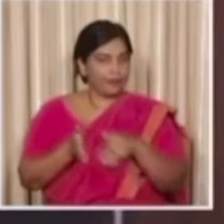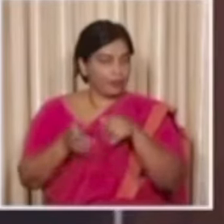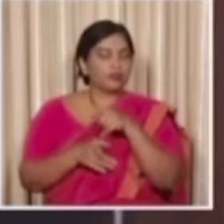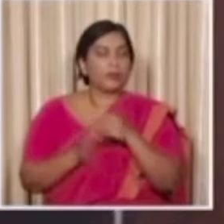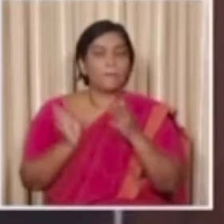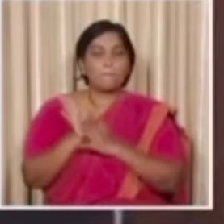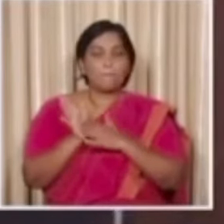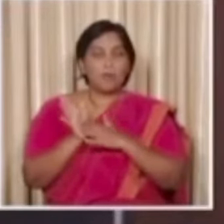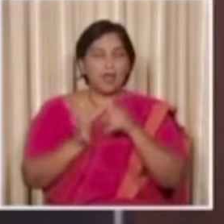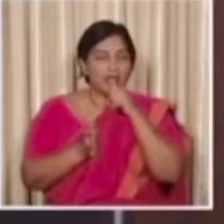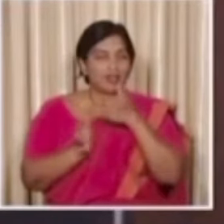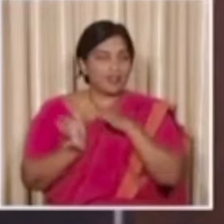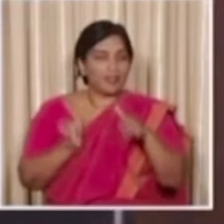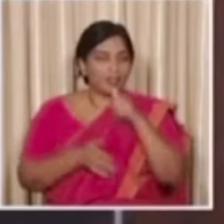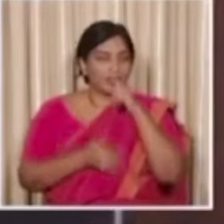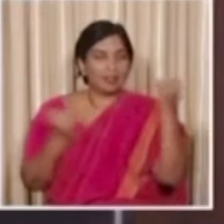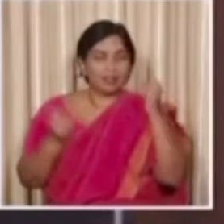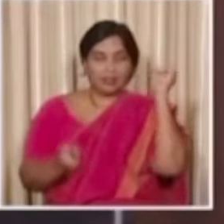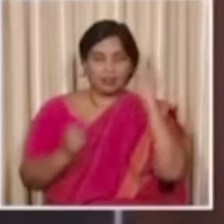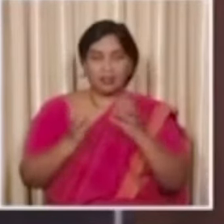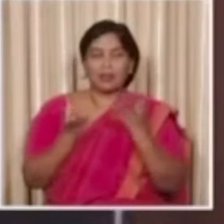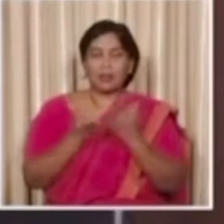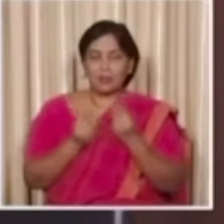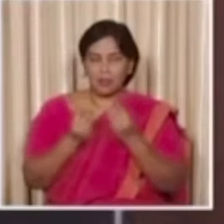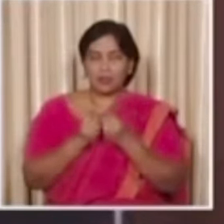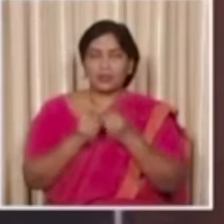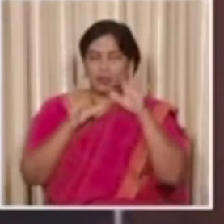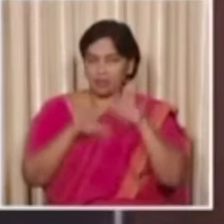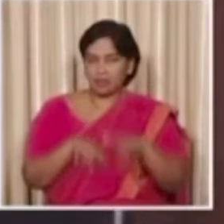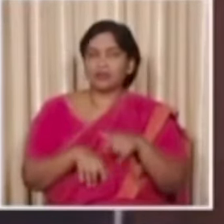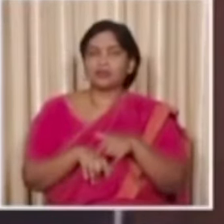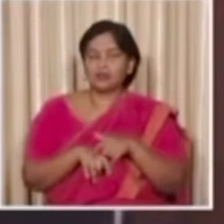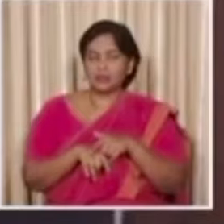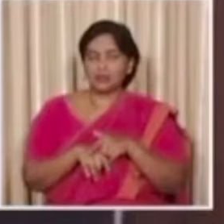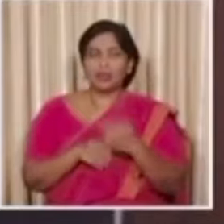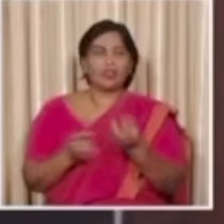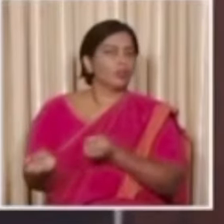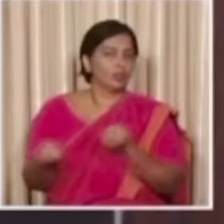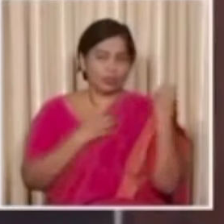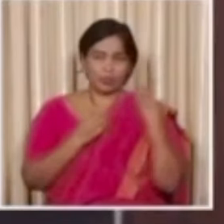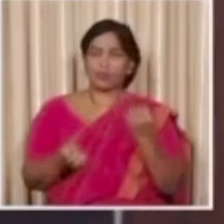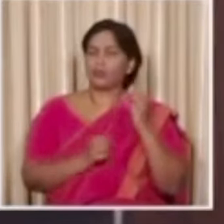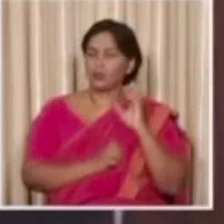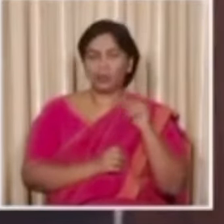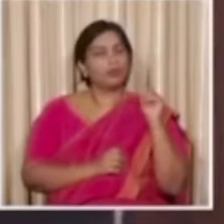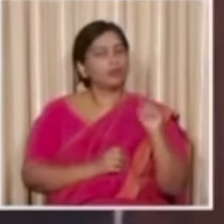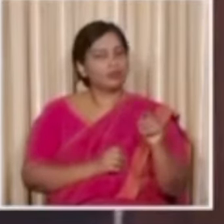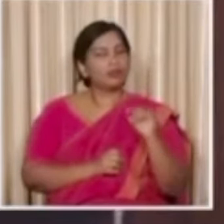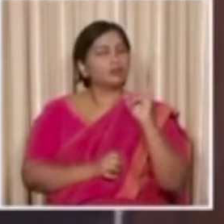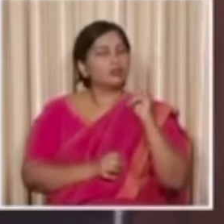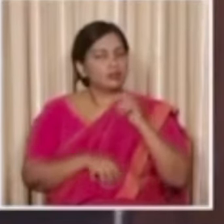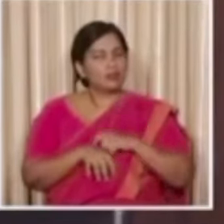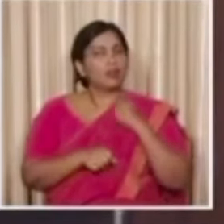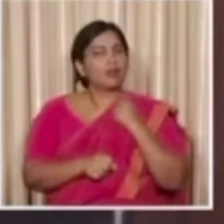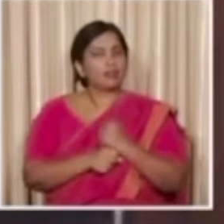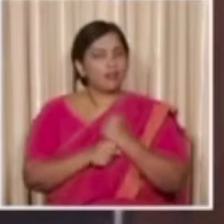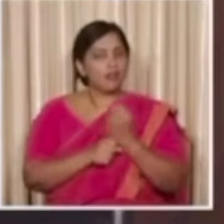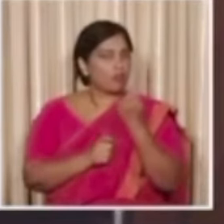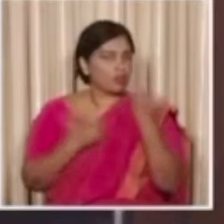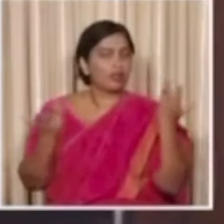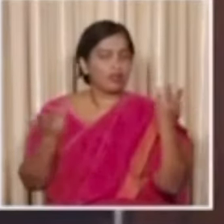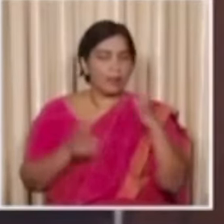මහවැලි ගඟේ තිබෙන ඒ කැලිකසල මඩ රොක් වෙලා තියෙන කැලිකසල ඉවත් කරන්න ඕන. ඒකට සමහර වෙලාවට රජයට මුදල් නැතුව